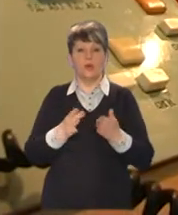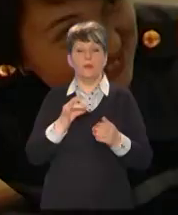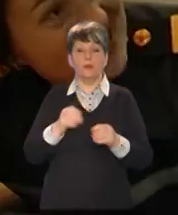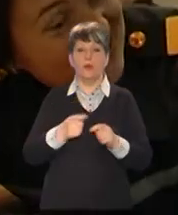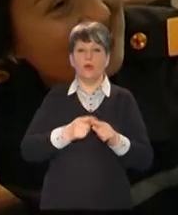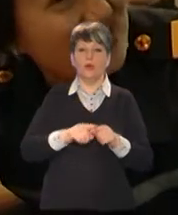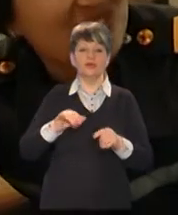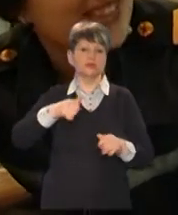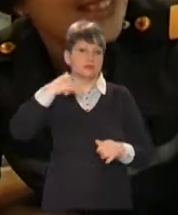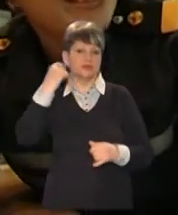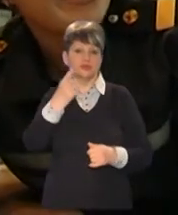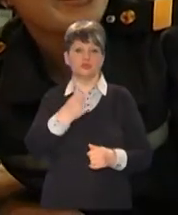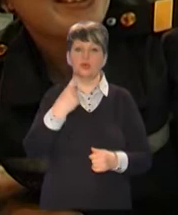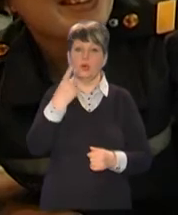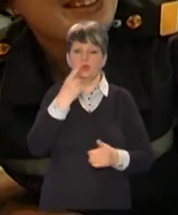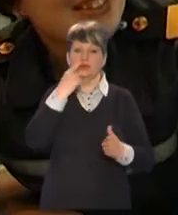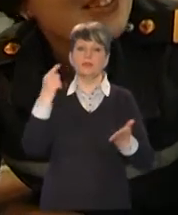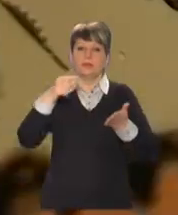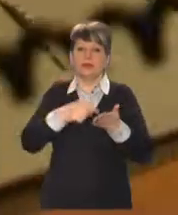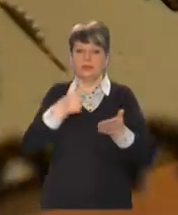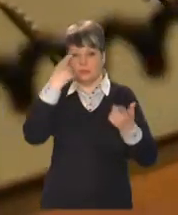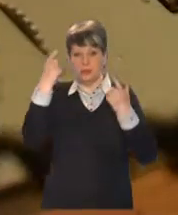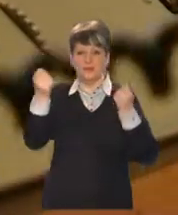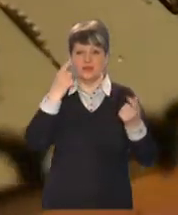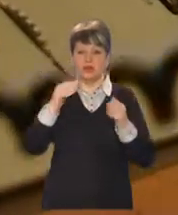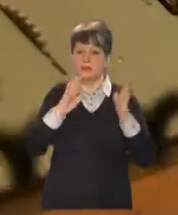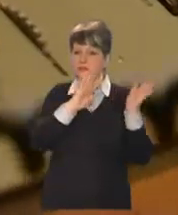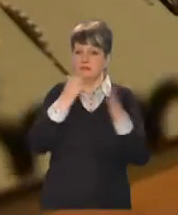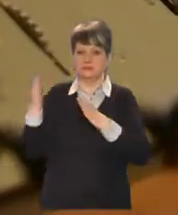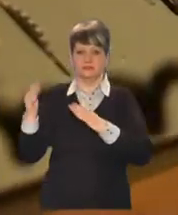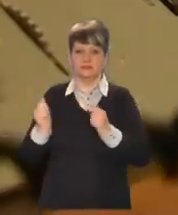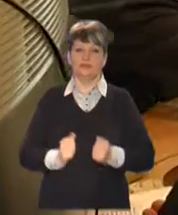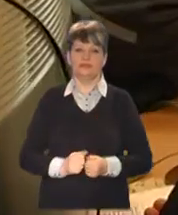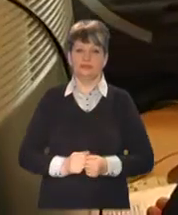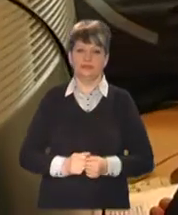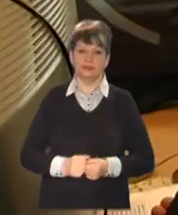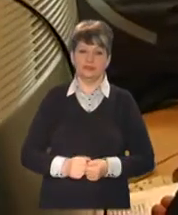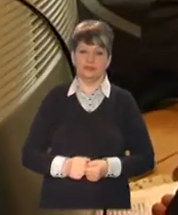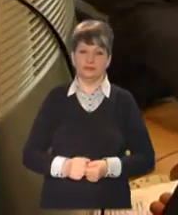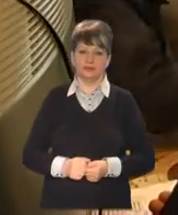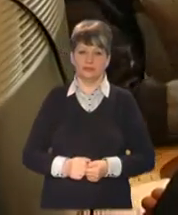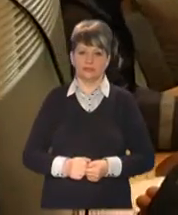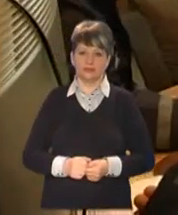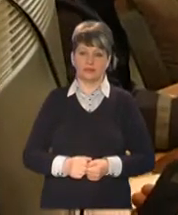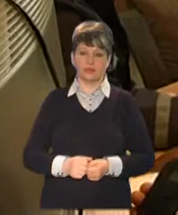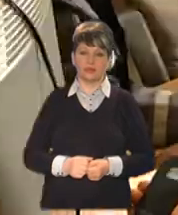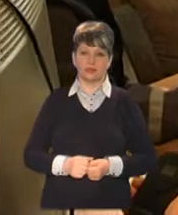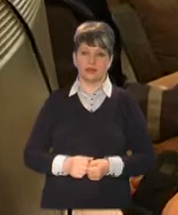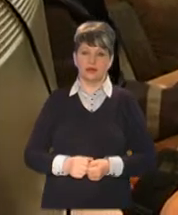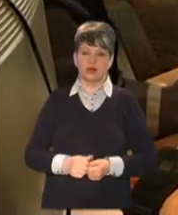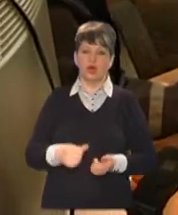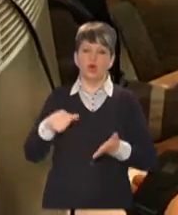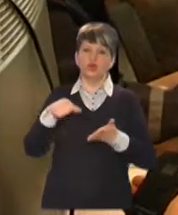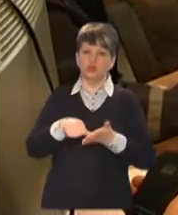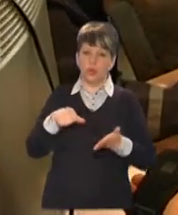лінії експертного виклику 101 надходять повідомлення про надзвичайні події. Нажимай кнопочку.